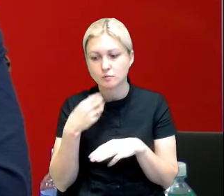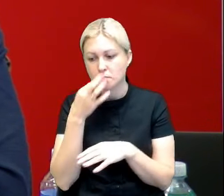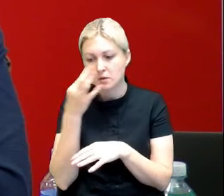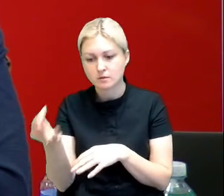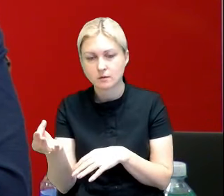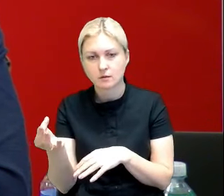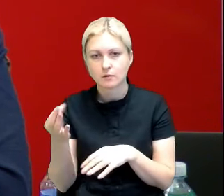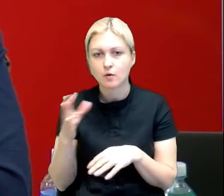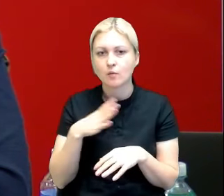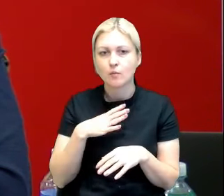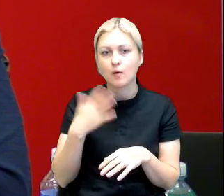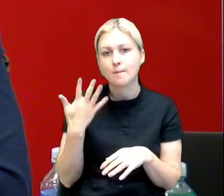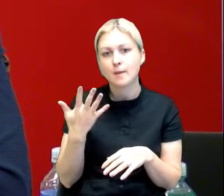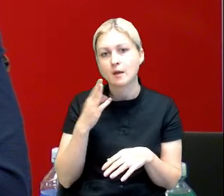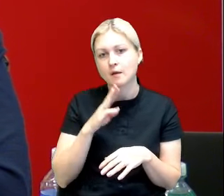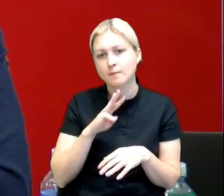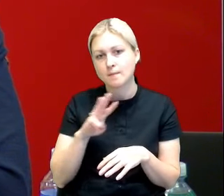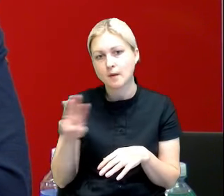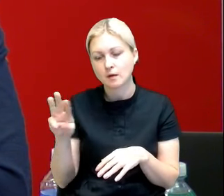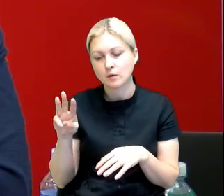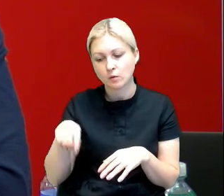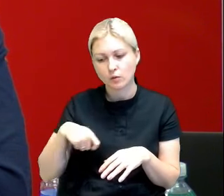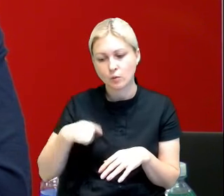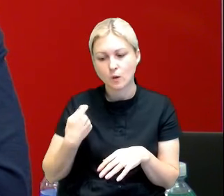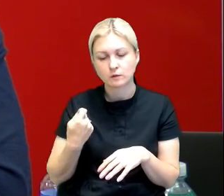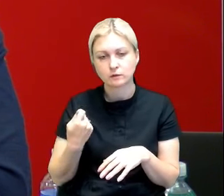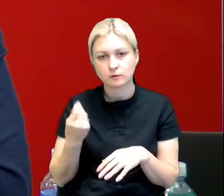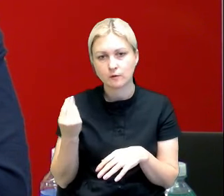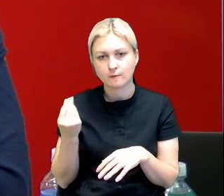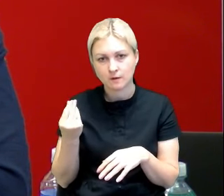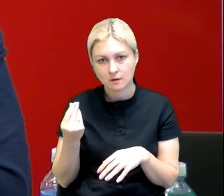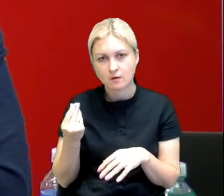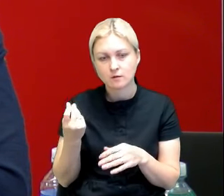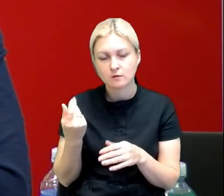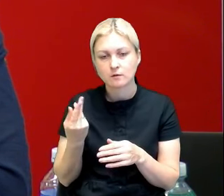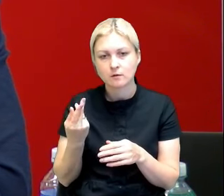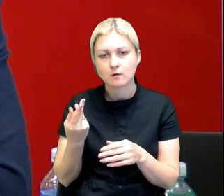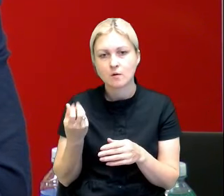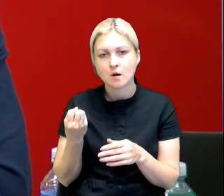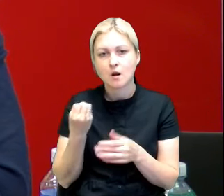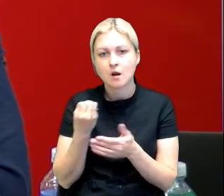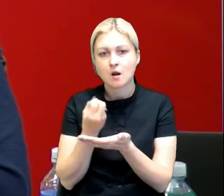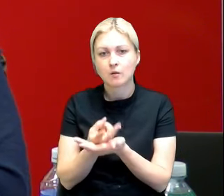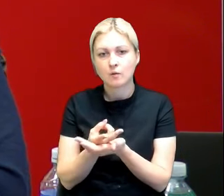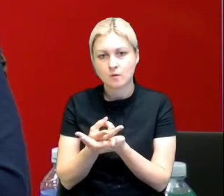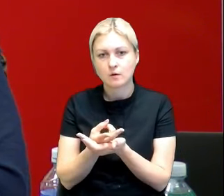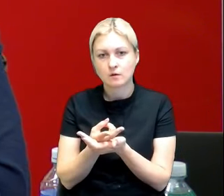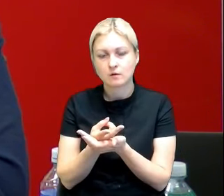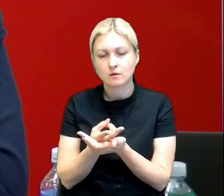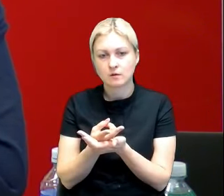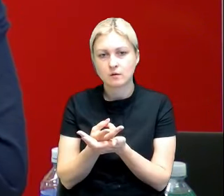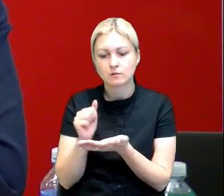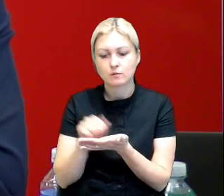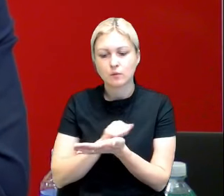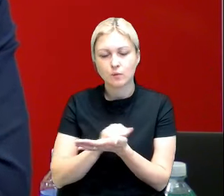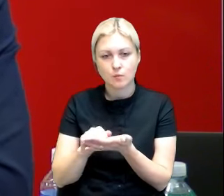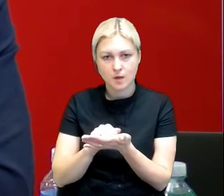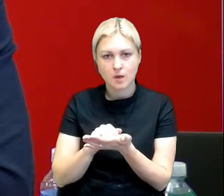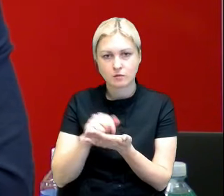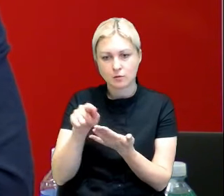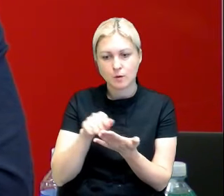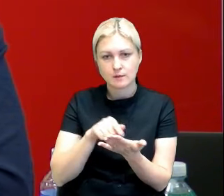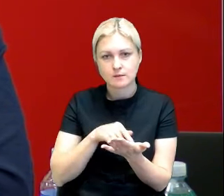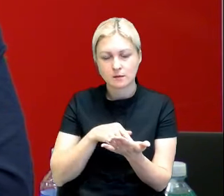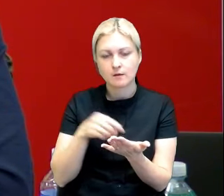5 milijonai jau finansinio nuostolio ligoninės a finansiniuose dokumentuose ir aš